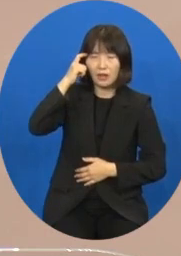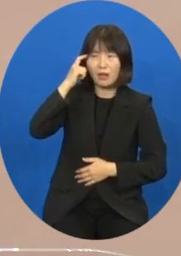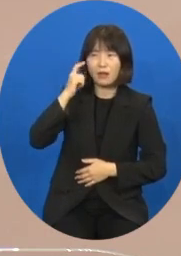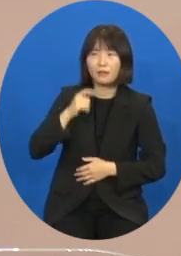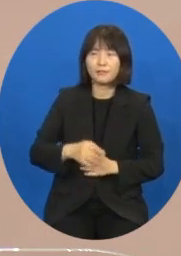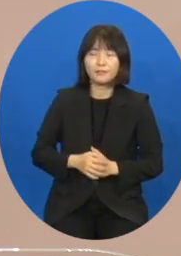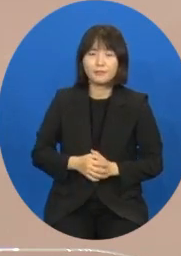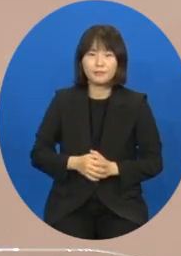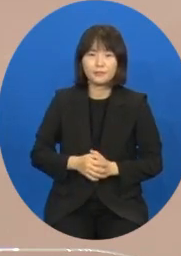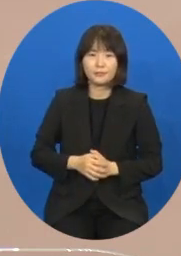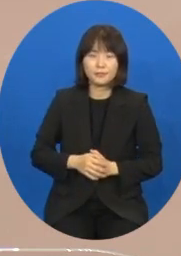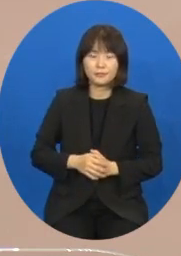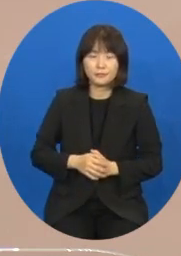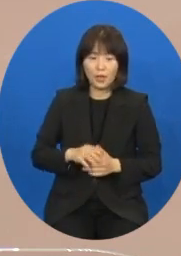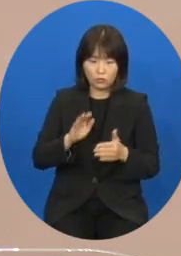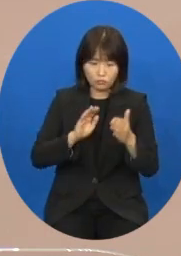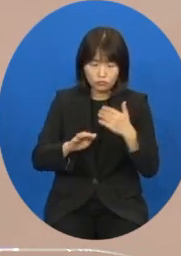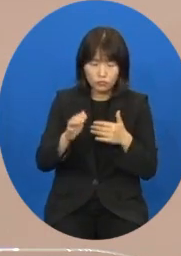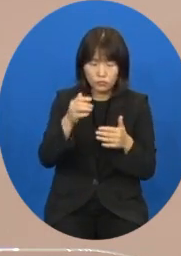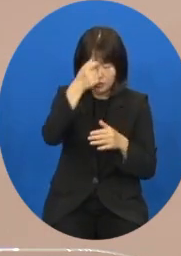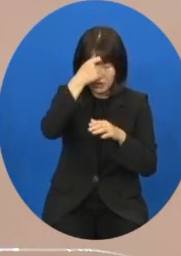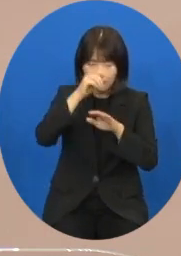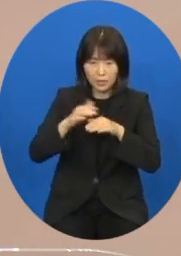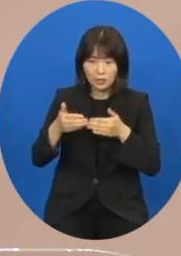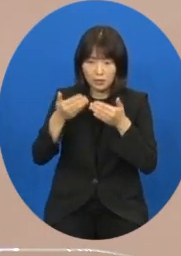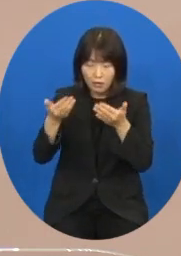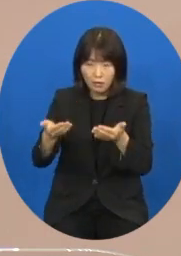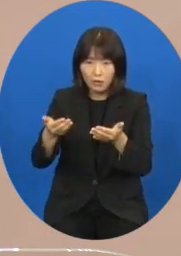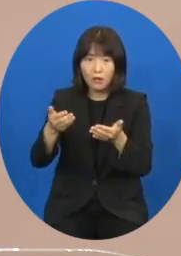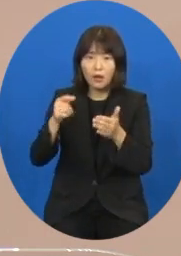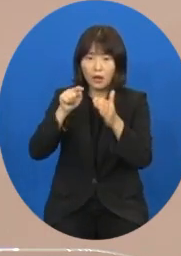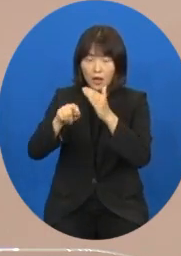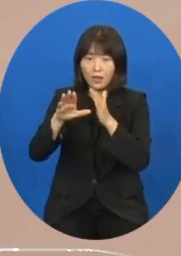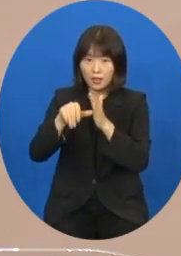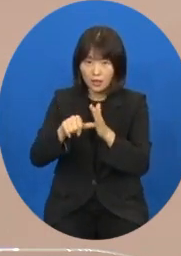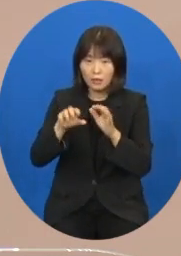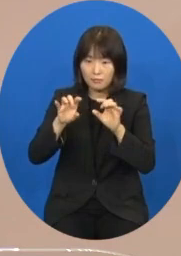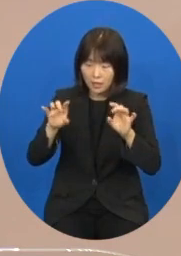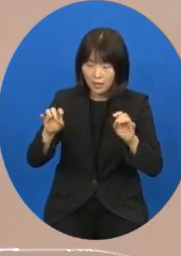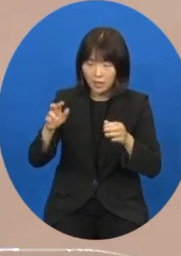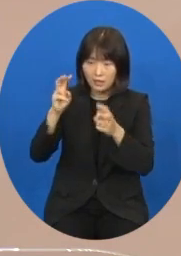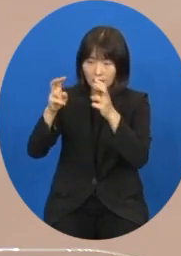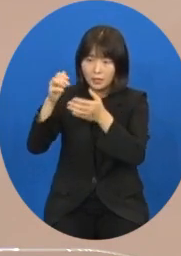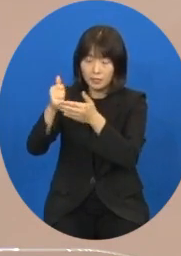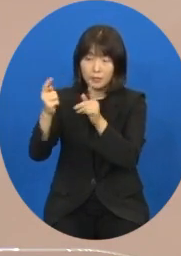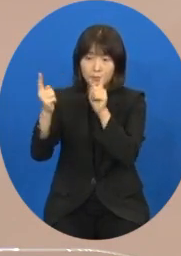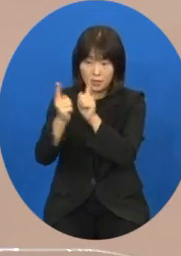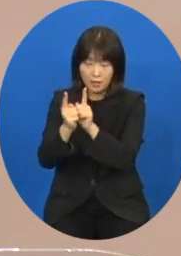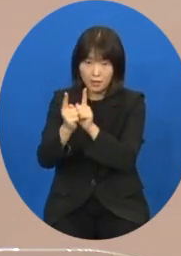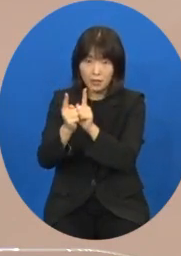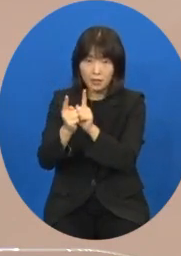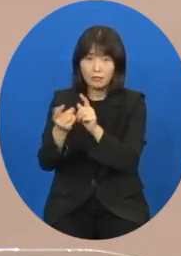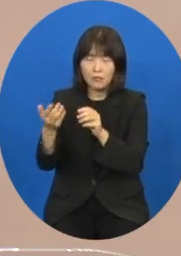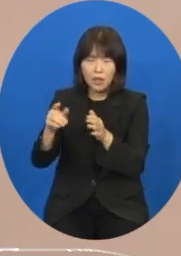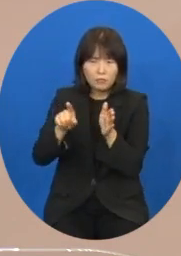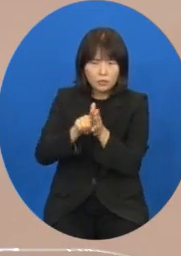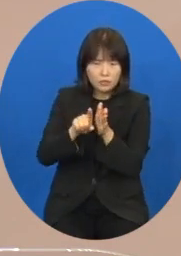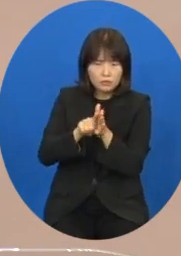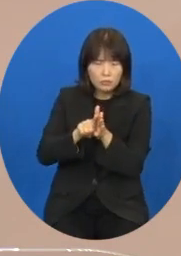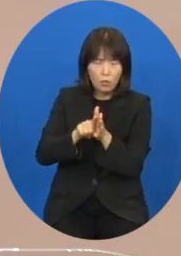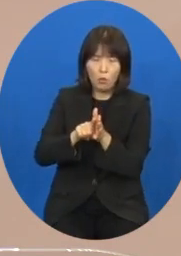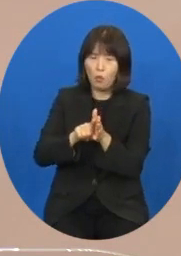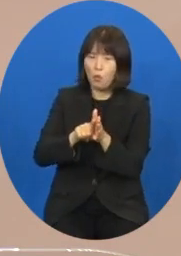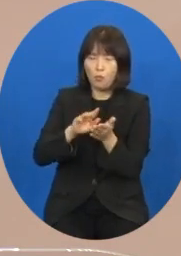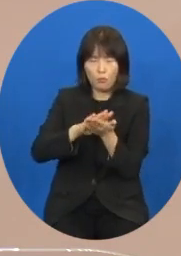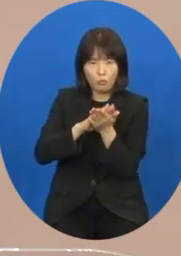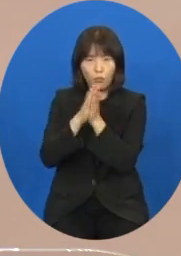그 다음부터는 예배를 드리러 갈 때마다 그 사장이신 집사를 만나는데 믿음이 정말